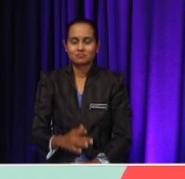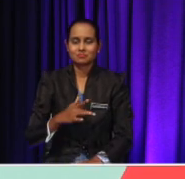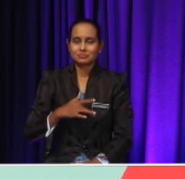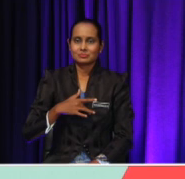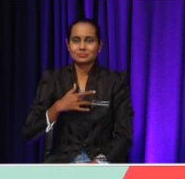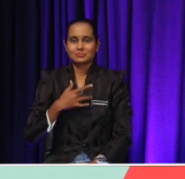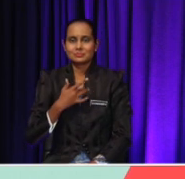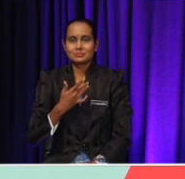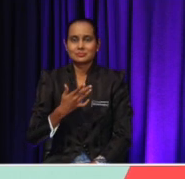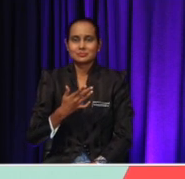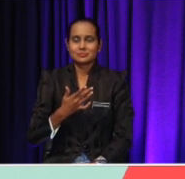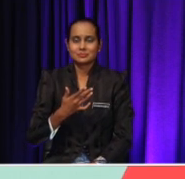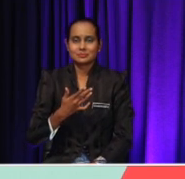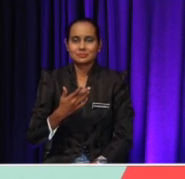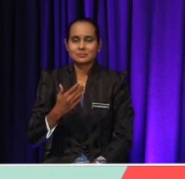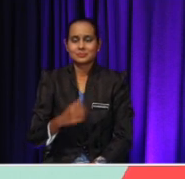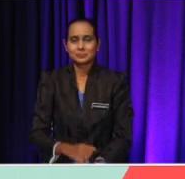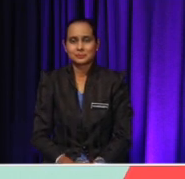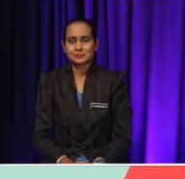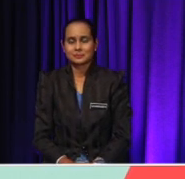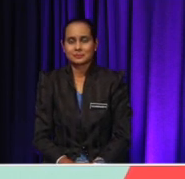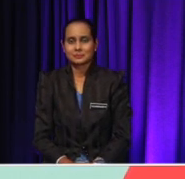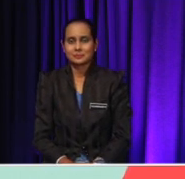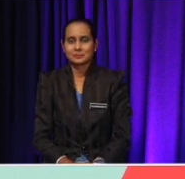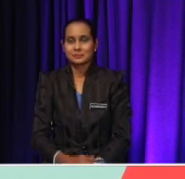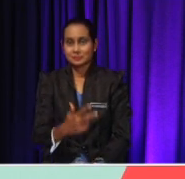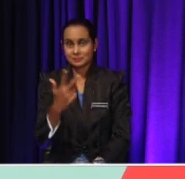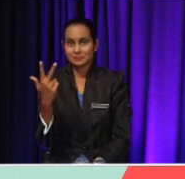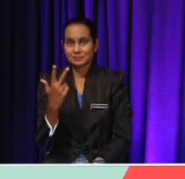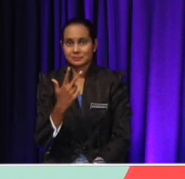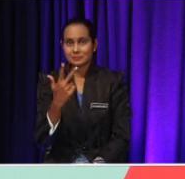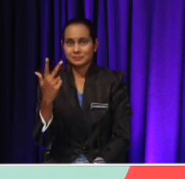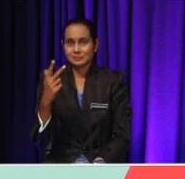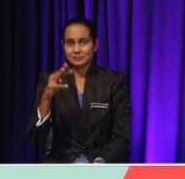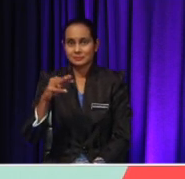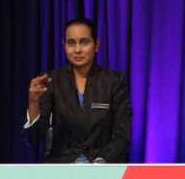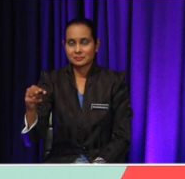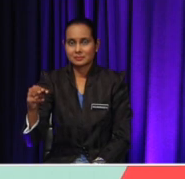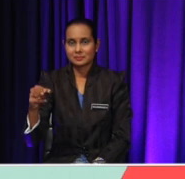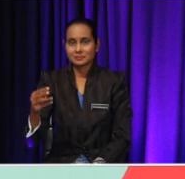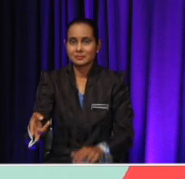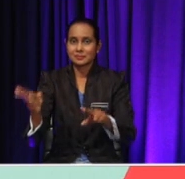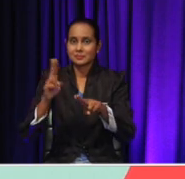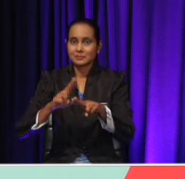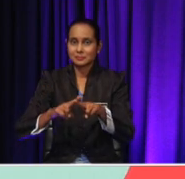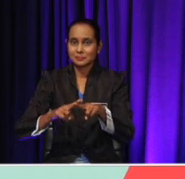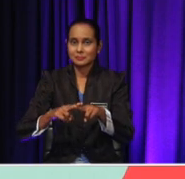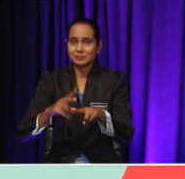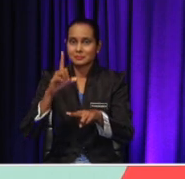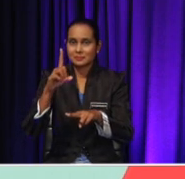masuk dalam saja itu Baguslah ketiga-tiga ini Akmal saya tambah lagi satu tujuh bintang